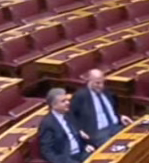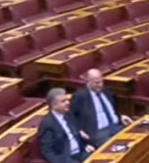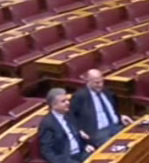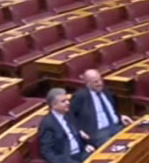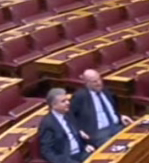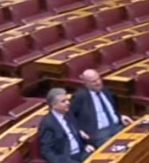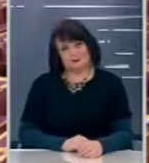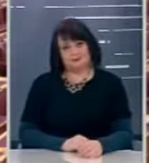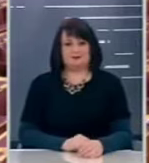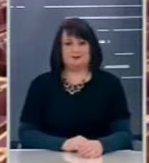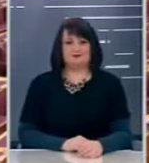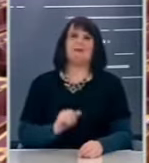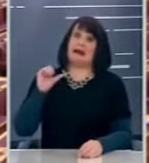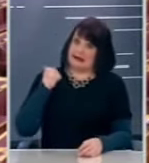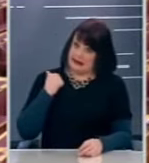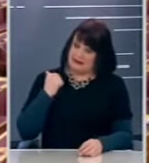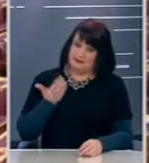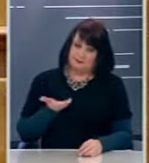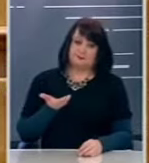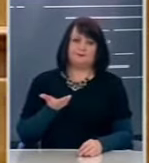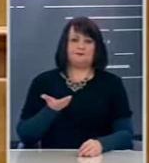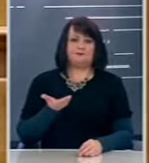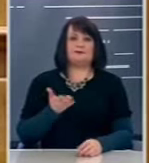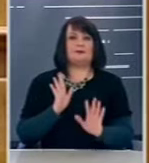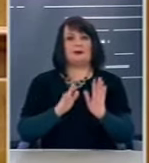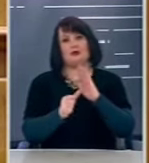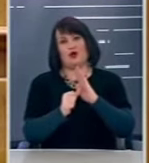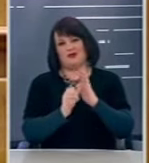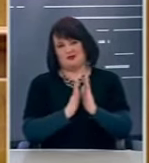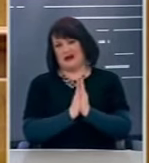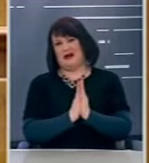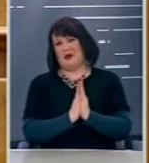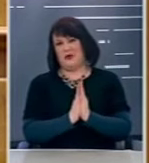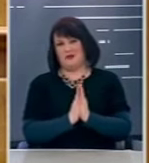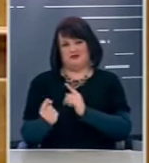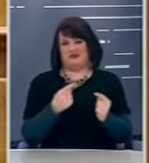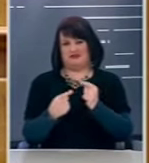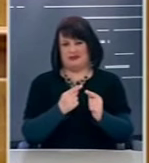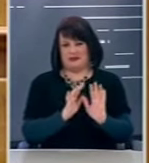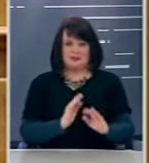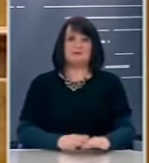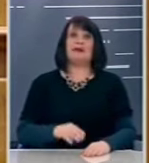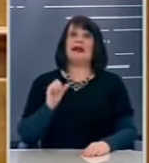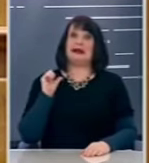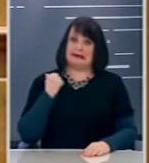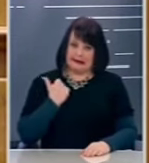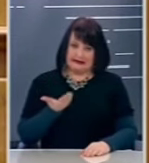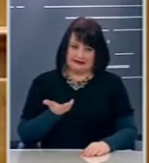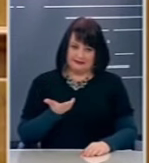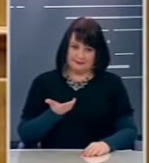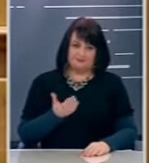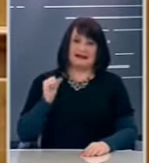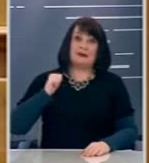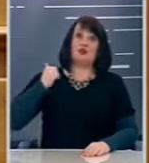Λοιπόν, κυρίες και κύριοι συνάδελφοι, μην αντιδικείτε. Θες και προχθές, λοιπόν, κυρίες και κύριοι συνάδελφοι, μην αντιδικείτε. Θες